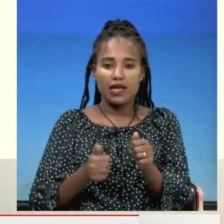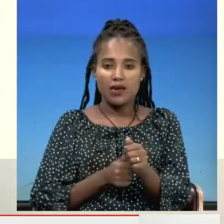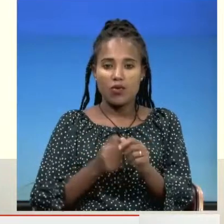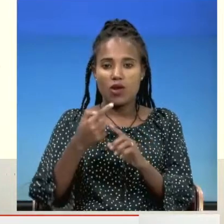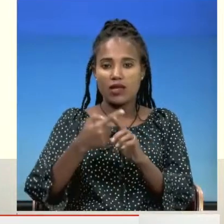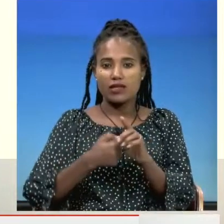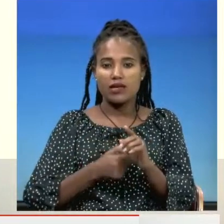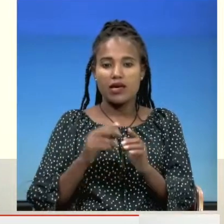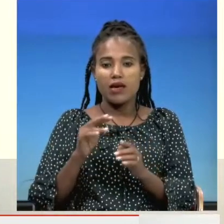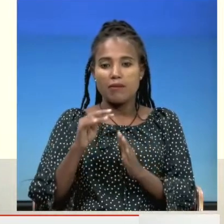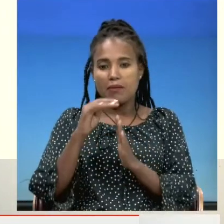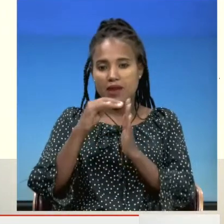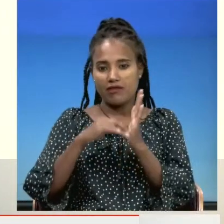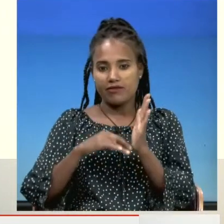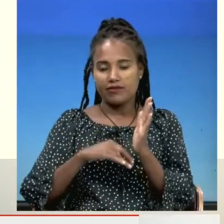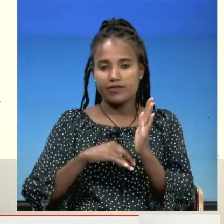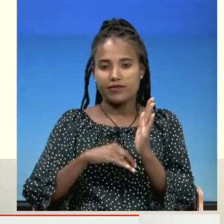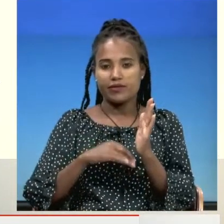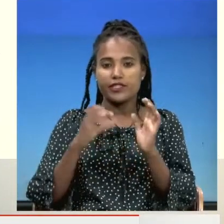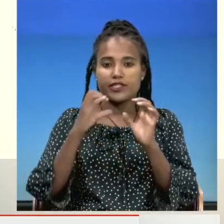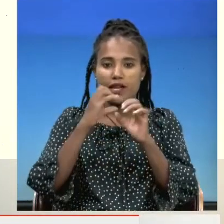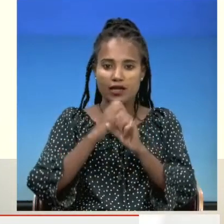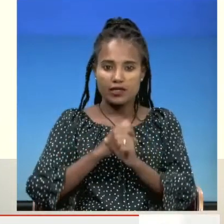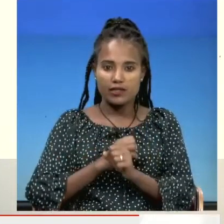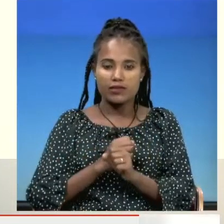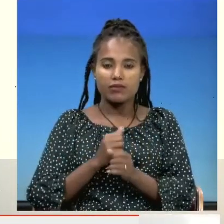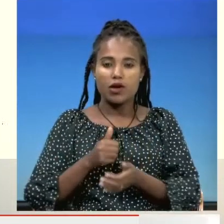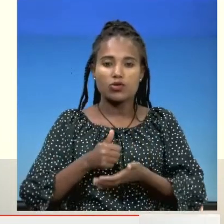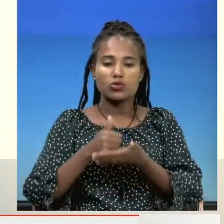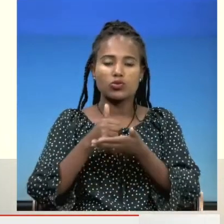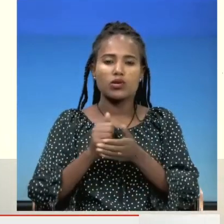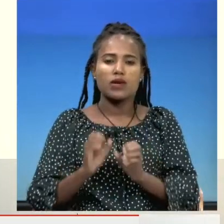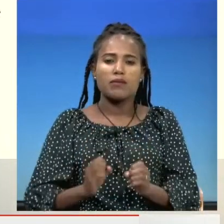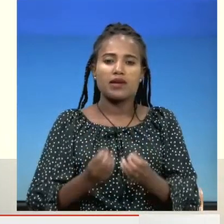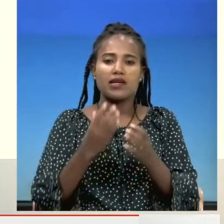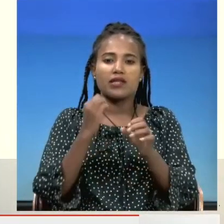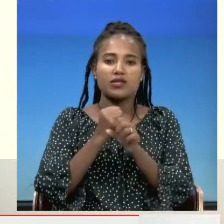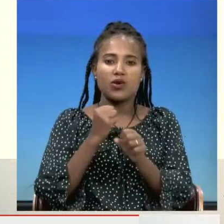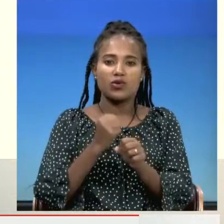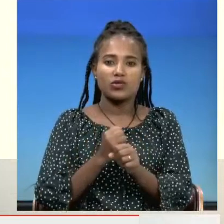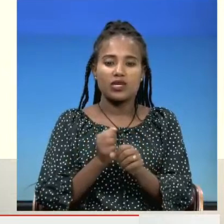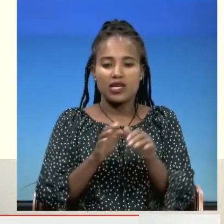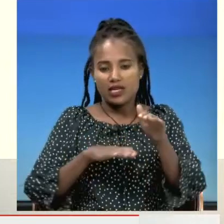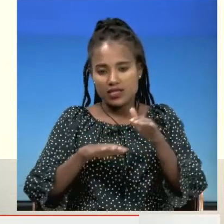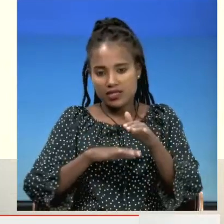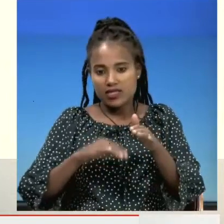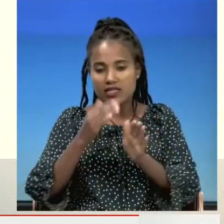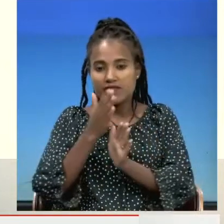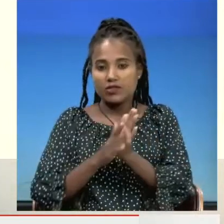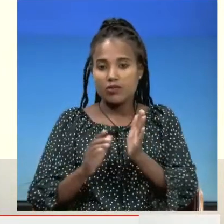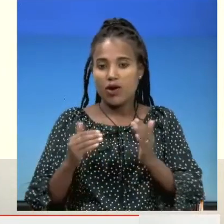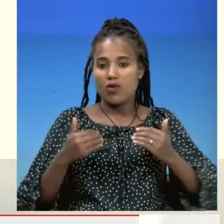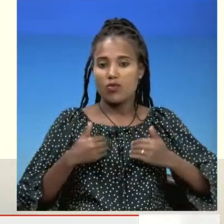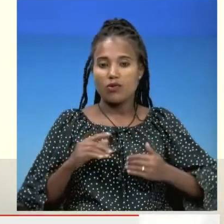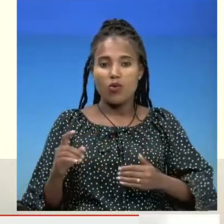ወራት በምዕራፍ እንዲጠናቀቅ የሚያግዙ በርካታ ስራዎች ከስር ከስር እየተከናወኑ ያሉ